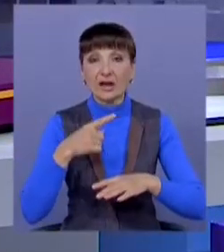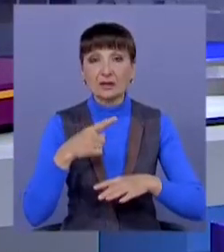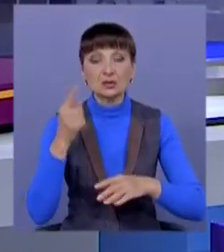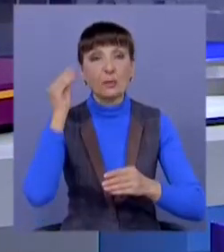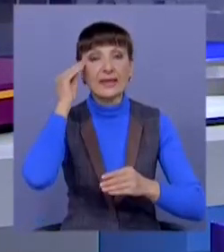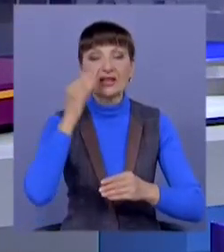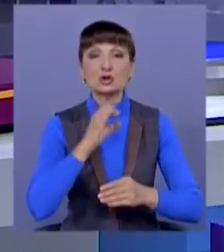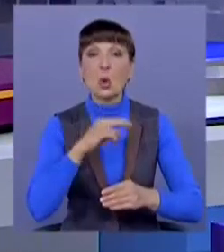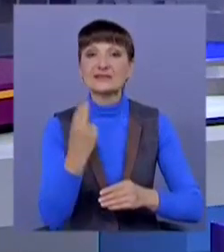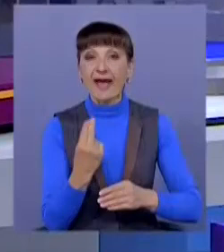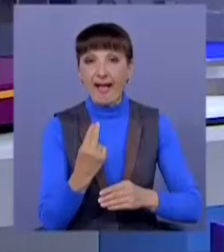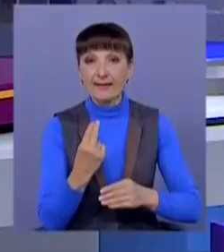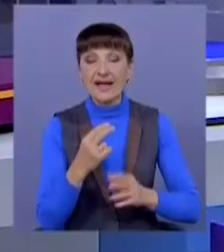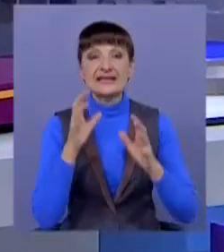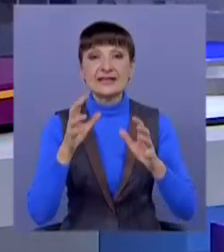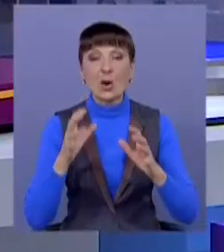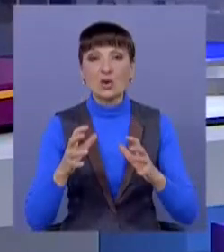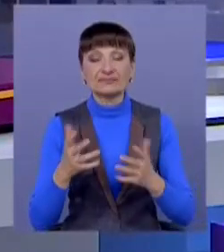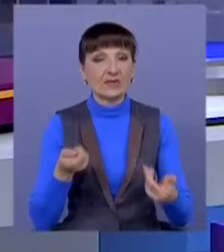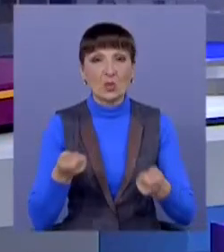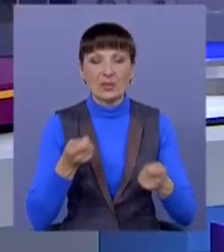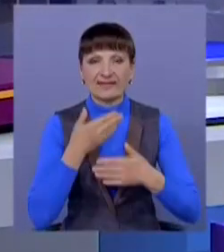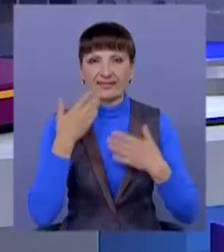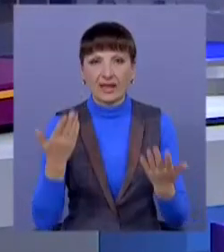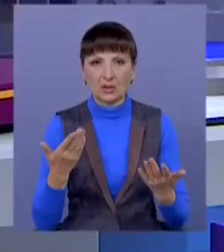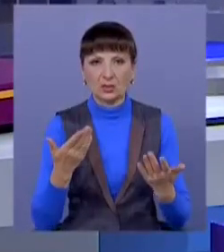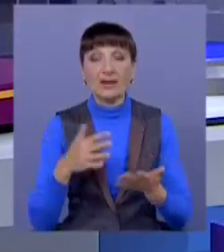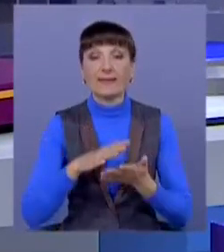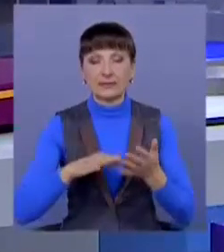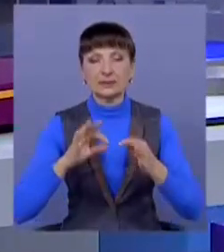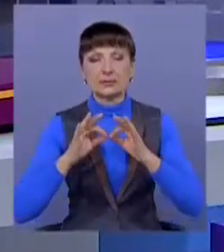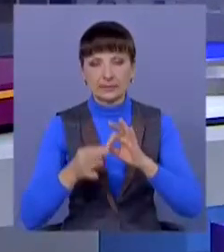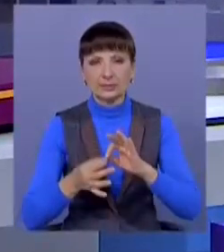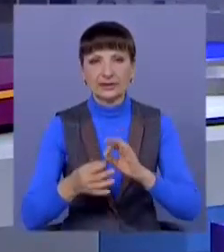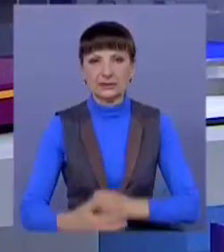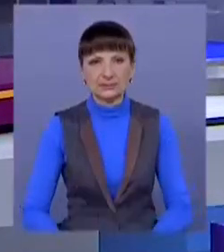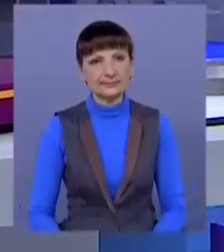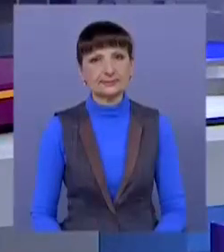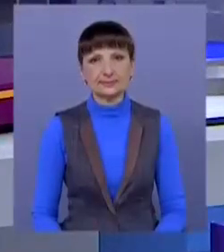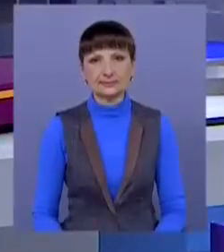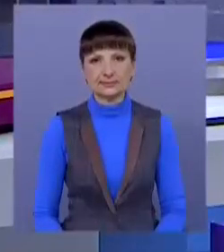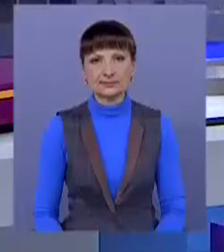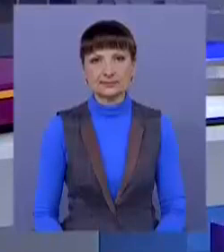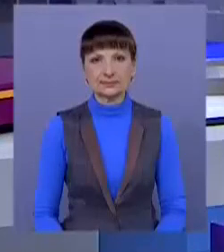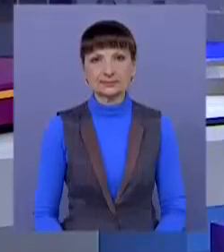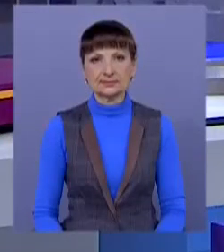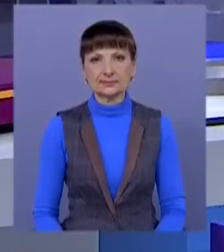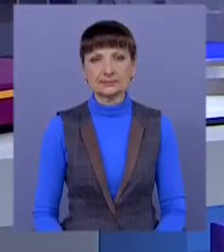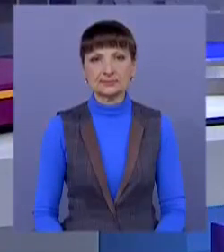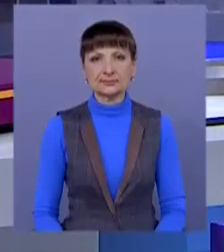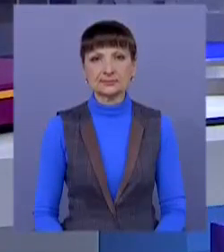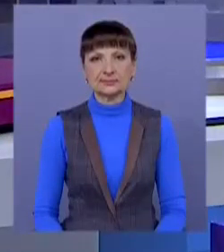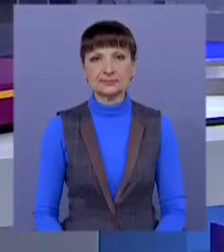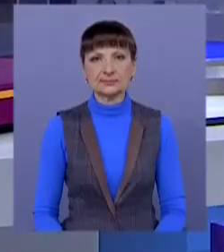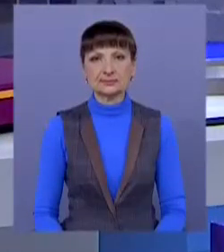понятие «социальное» законом никак не регламентировано. Руслан Казымбетов провел свой анализ и попытался изучить хитрый